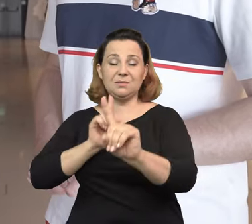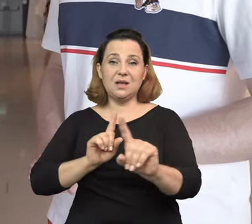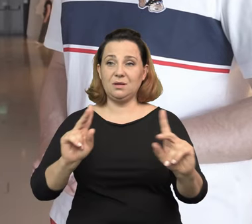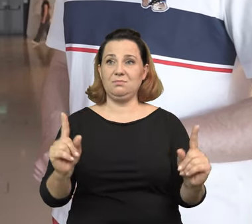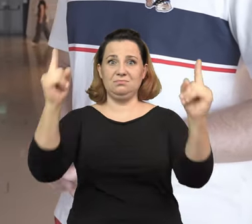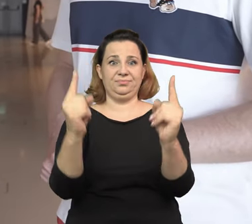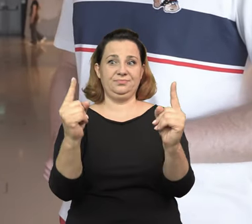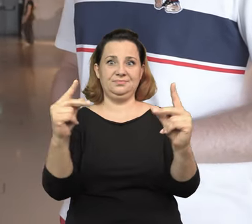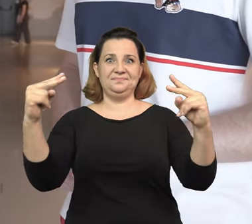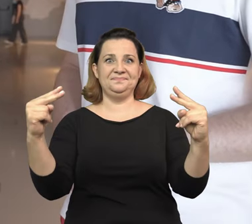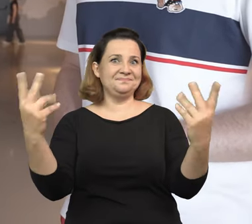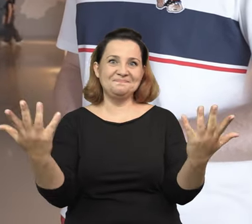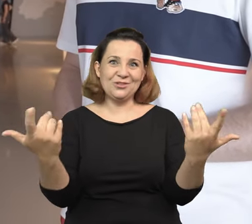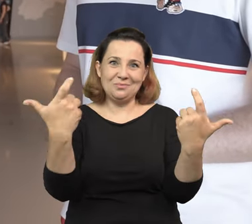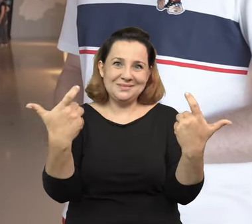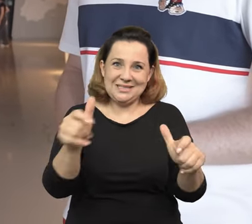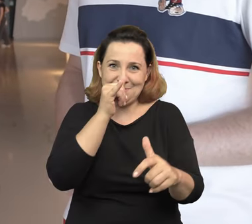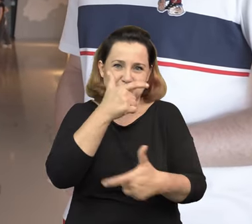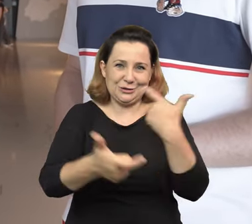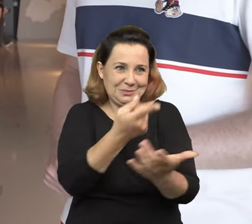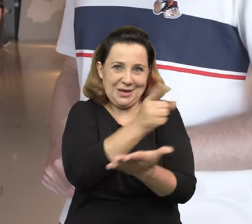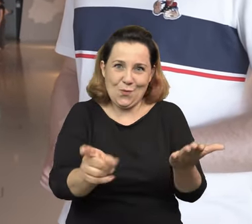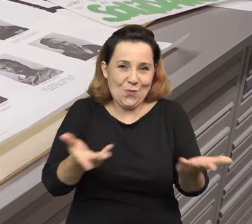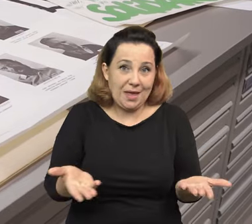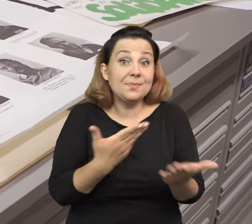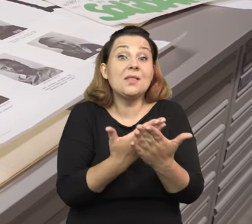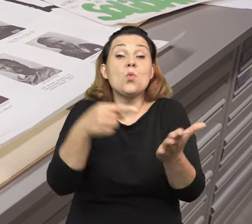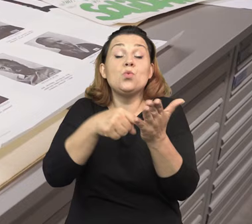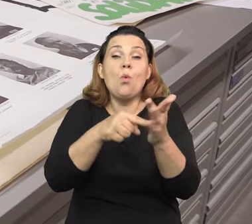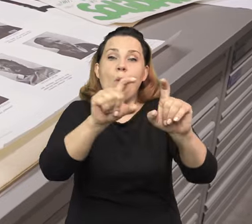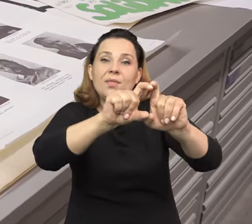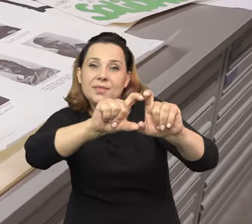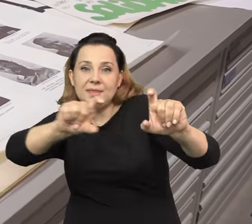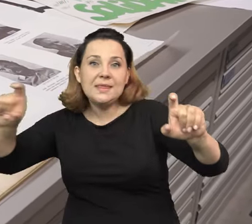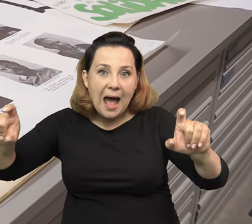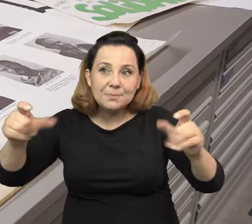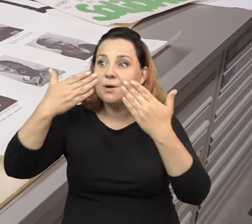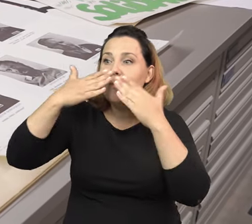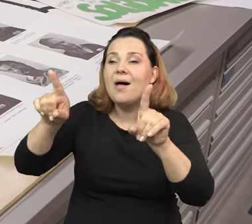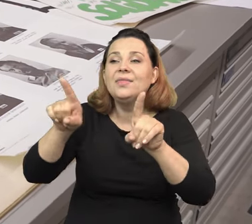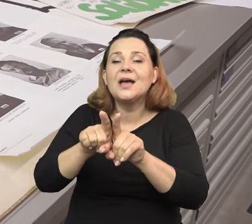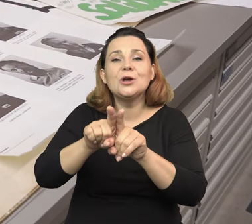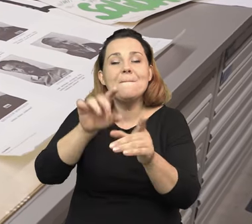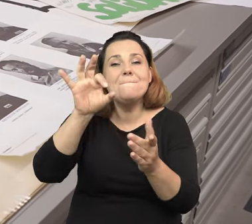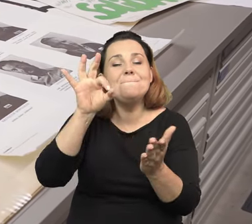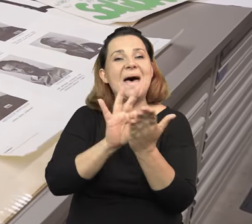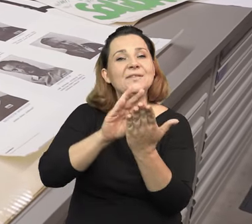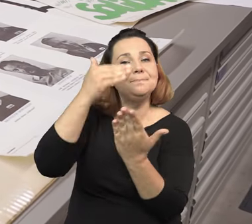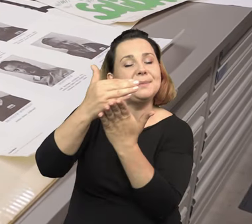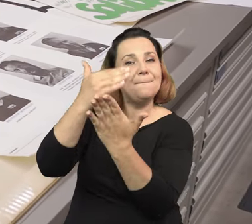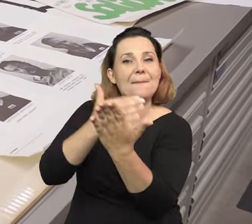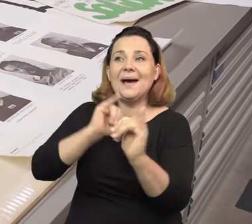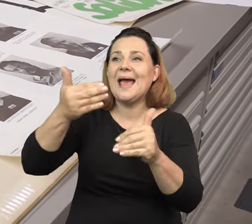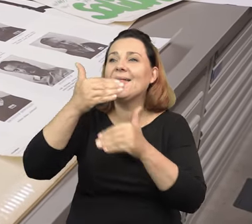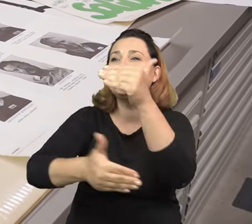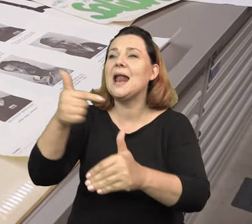siebie, to się to po prostu nie udaje. Więc to pokazywało, ten napis pokazywał też pewną receptę, jak dalej mamy